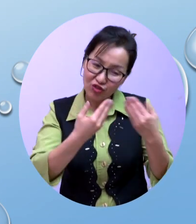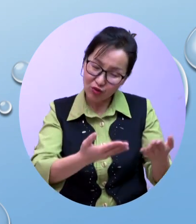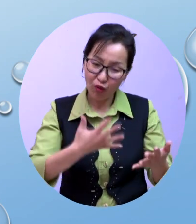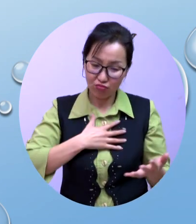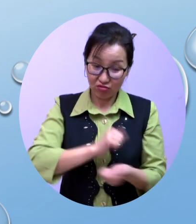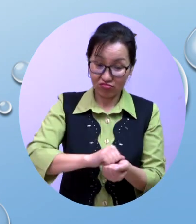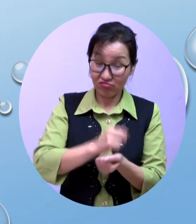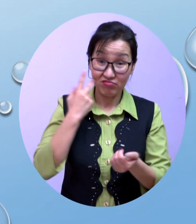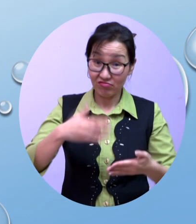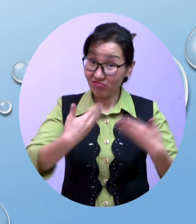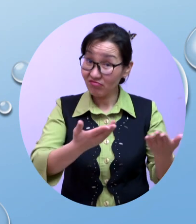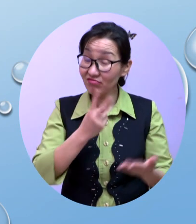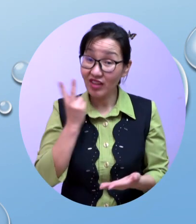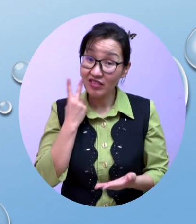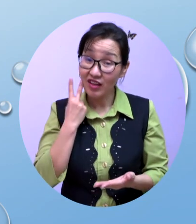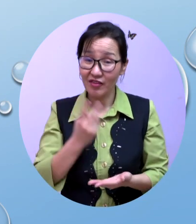нь угааж өгнө.